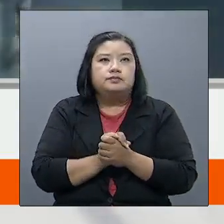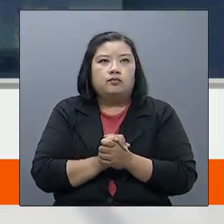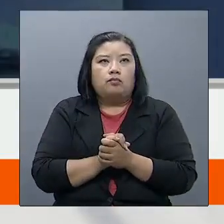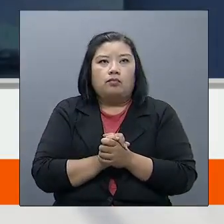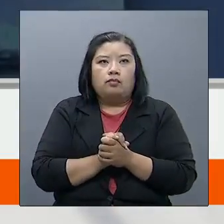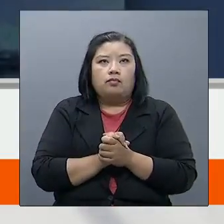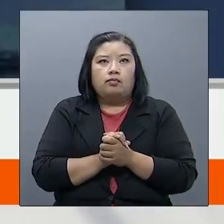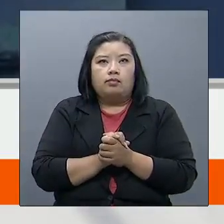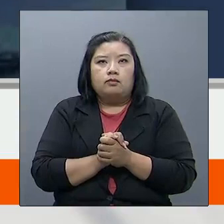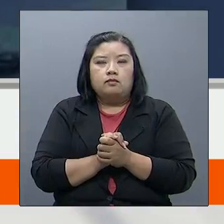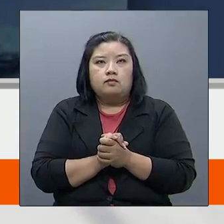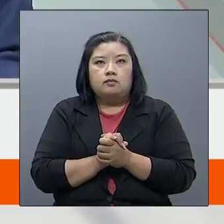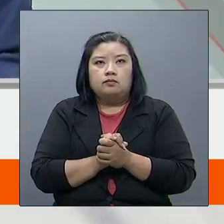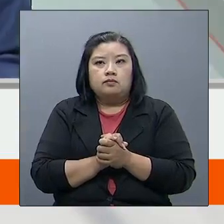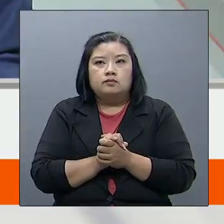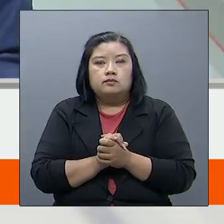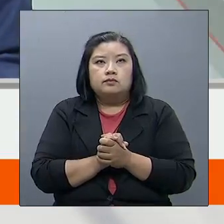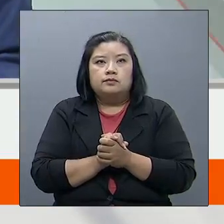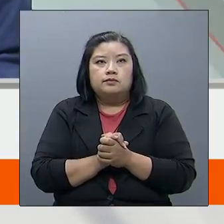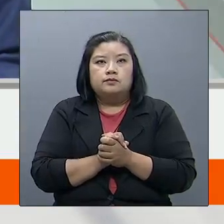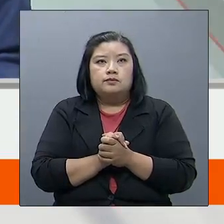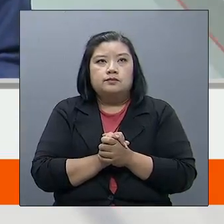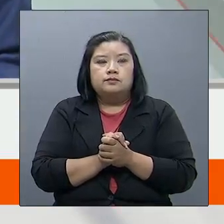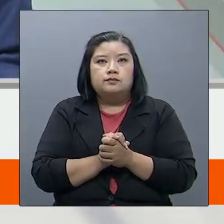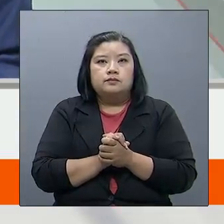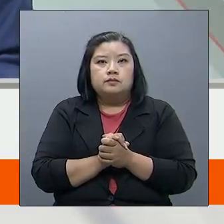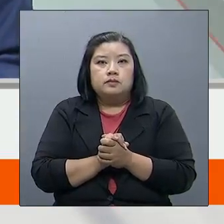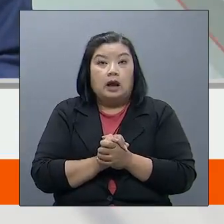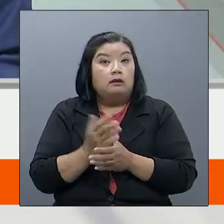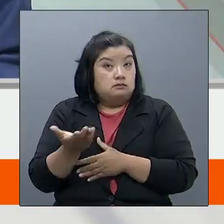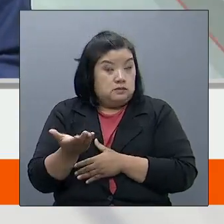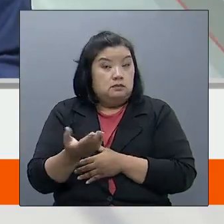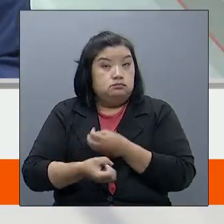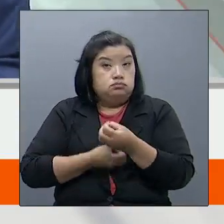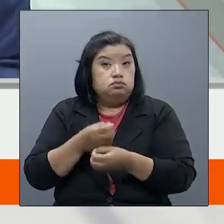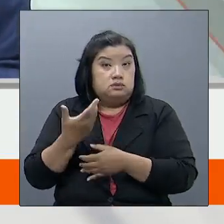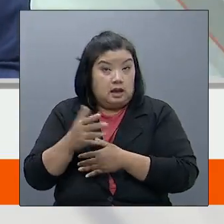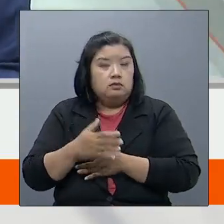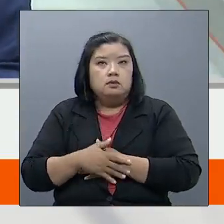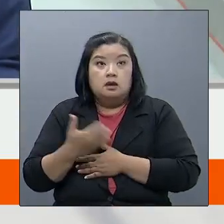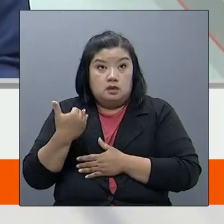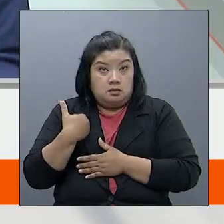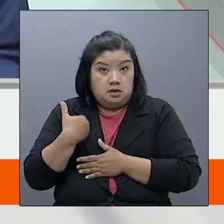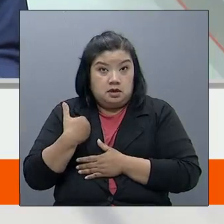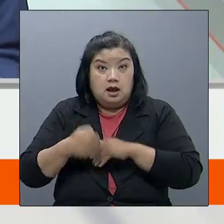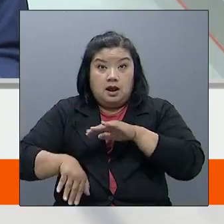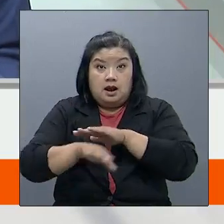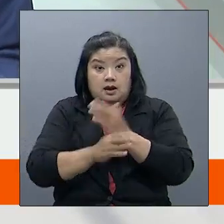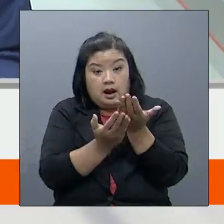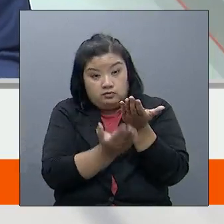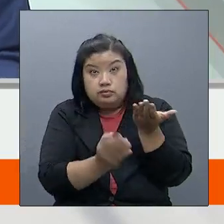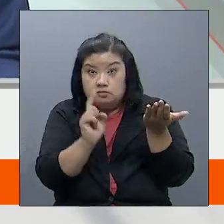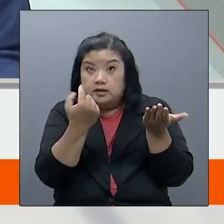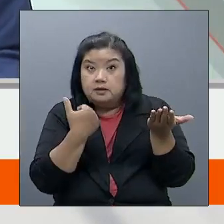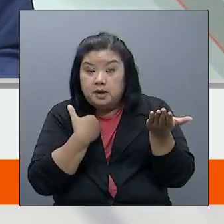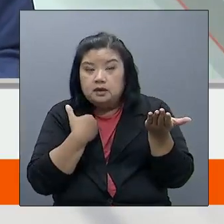คะนอกจากข้อมูลที่ได้เปิดเผยออกมาเมื่อวานนี้แล้วเนี่ยยังมีชุดอื่นที่มันเชิงลึกกว่านี้อีกไหมแล้ว